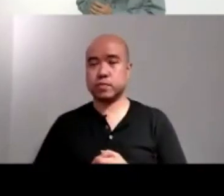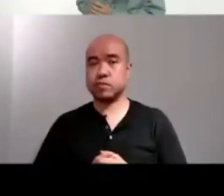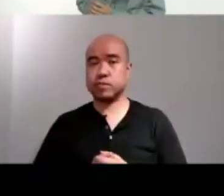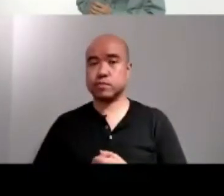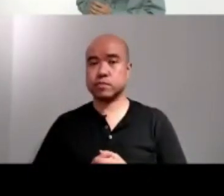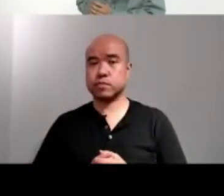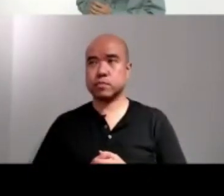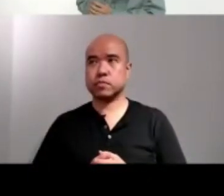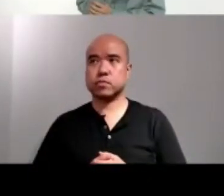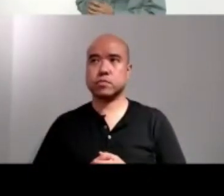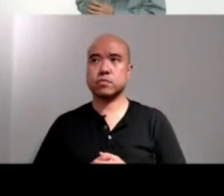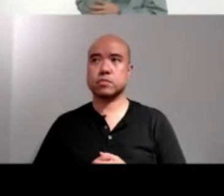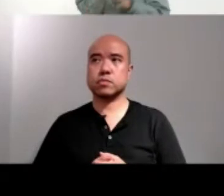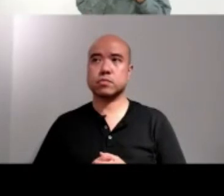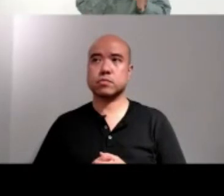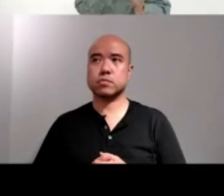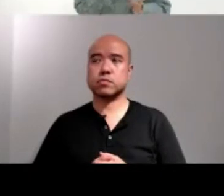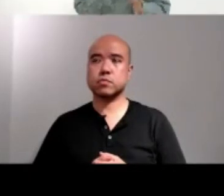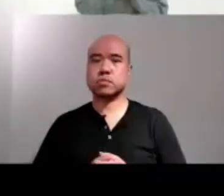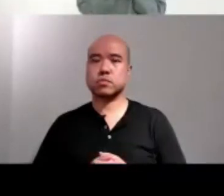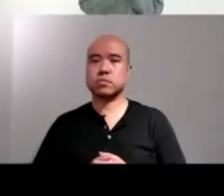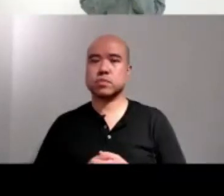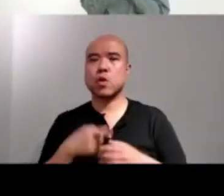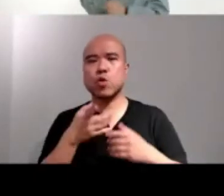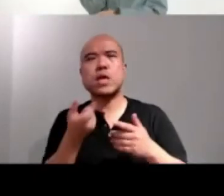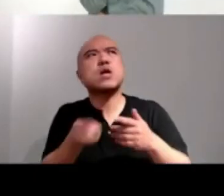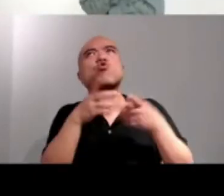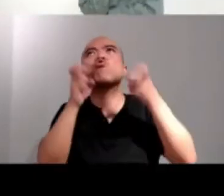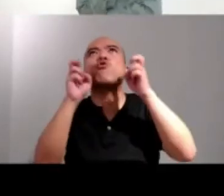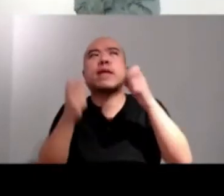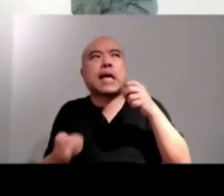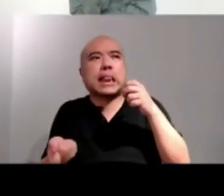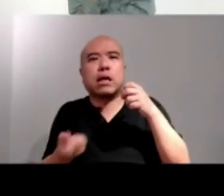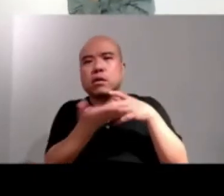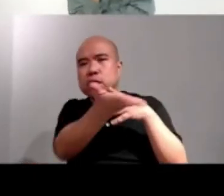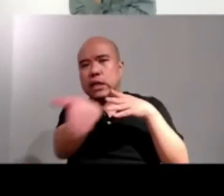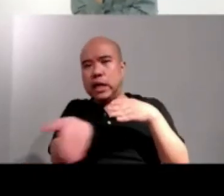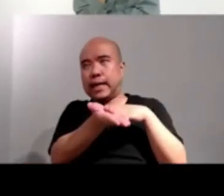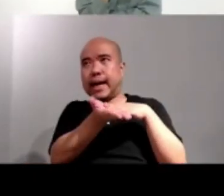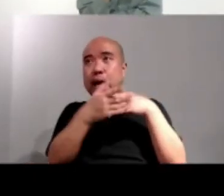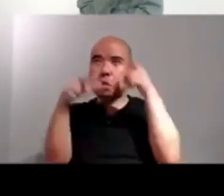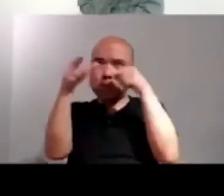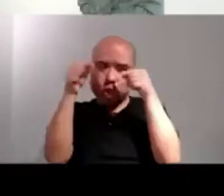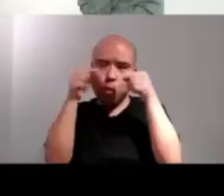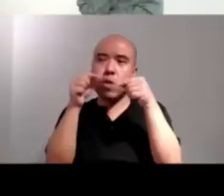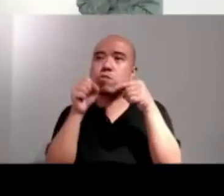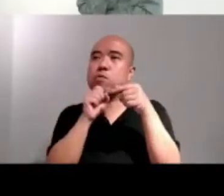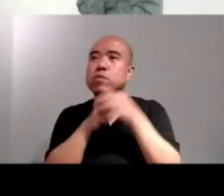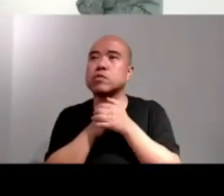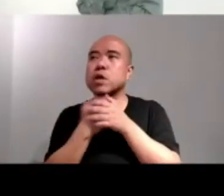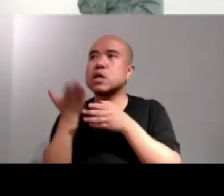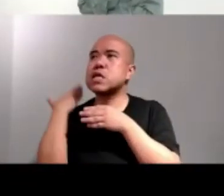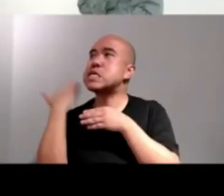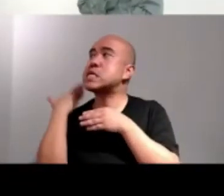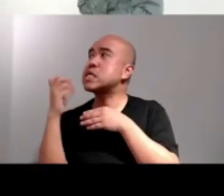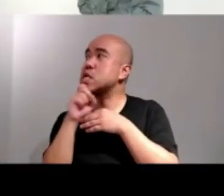它、很快消化到我們現在這個新常態呢、就是、其實我們以前呢、就是可以很多時